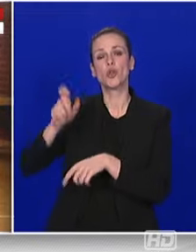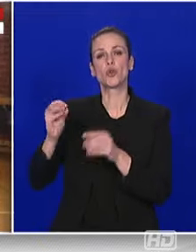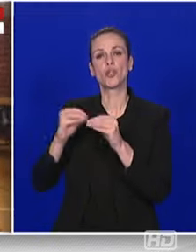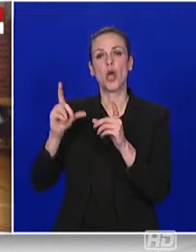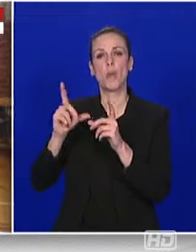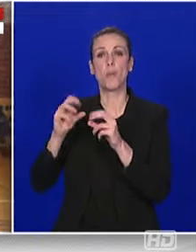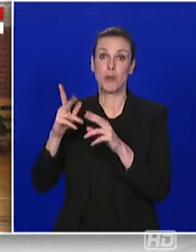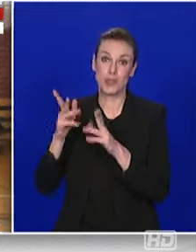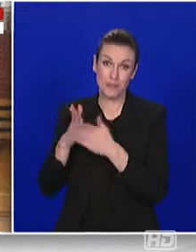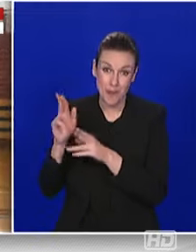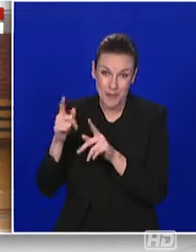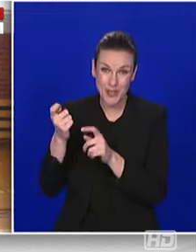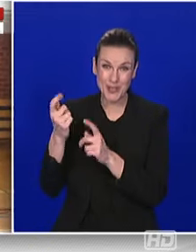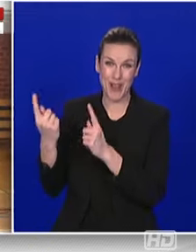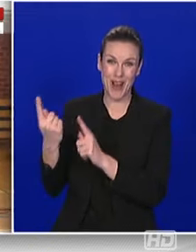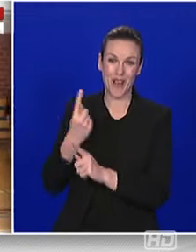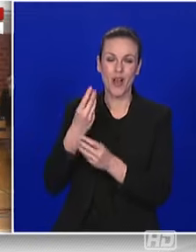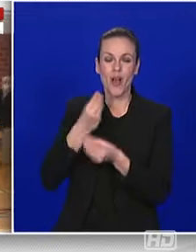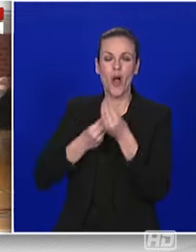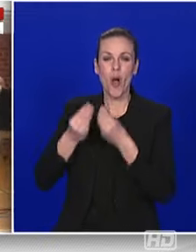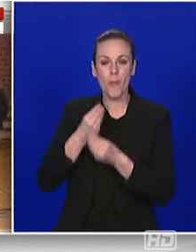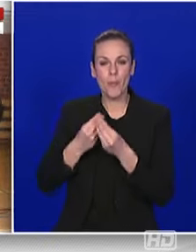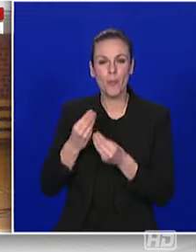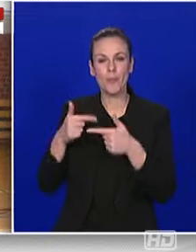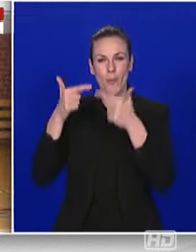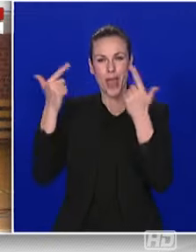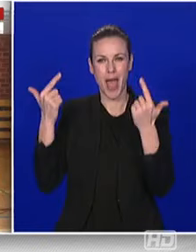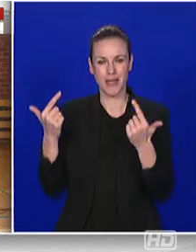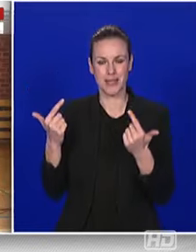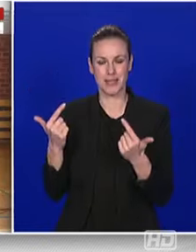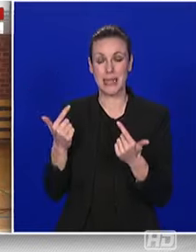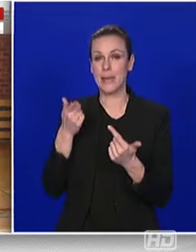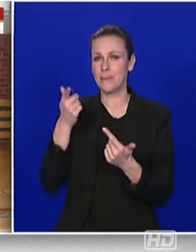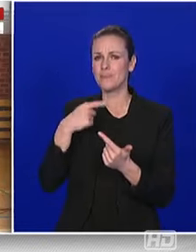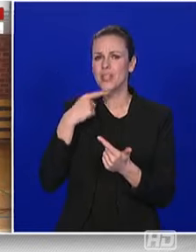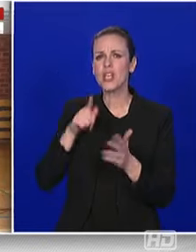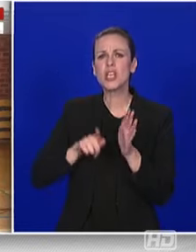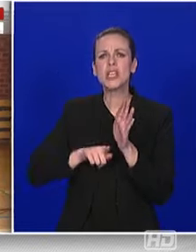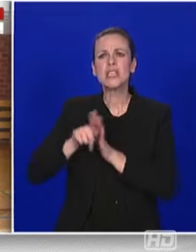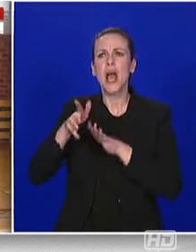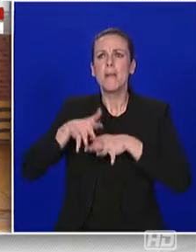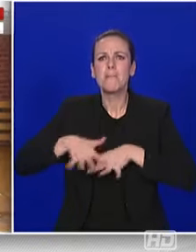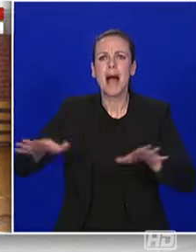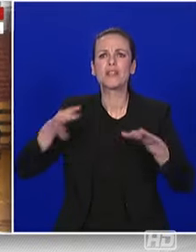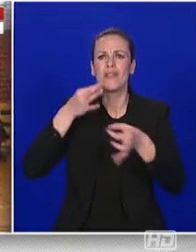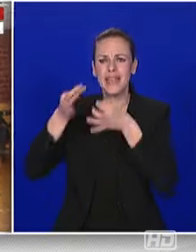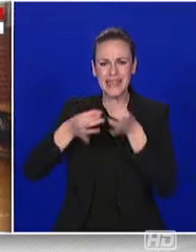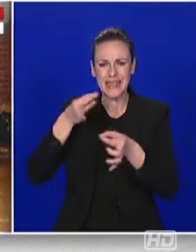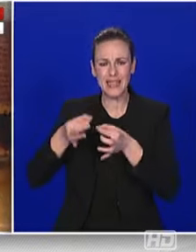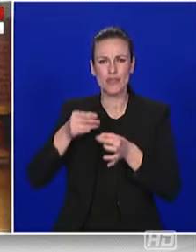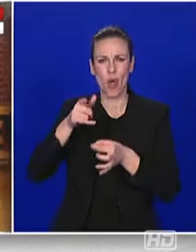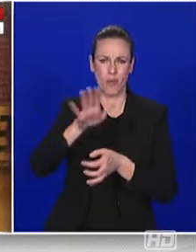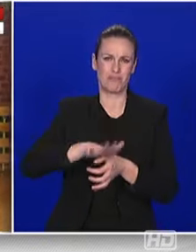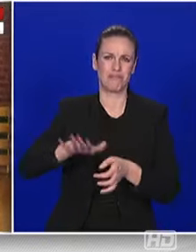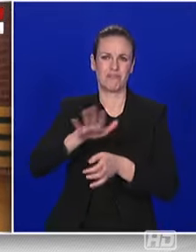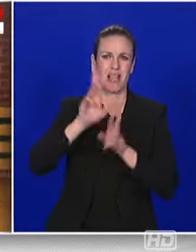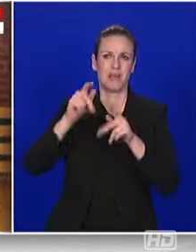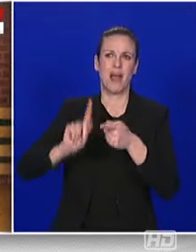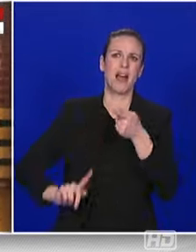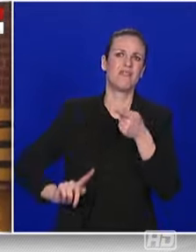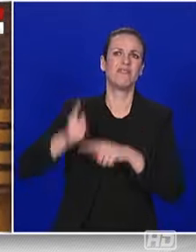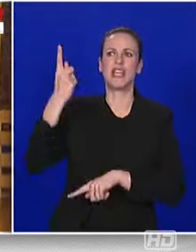ako može, još malo pojašnjenja. Kažete, ciljana masovna testiranja tamo gdje je visoka